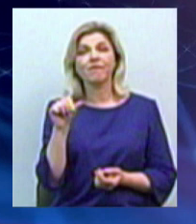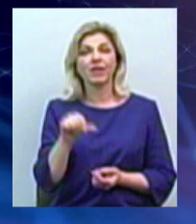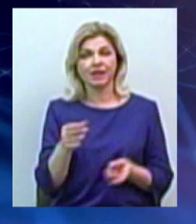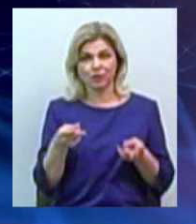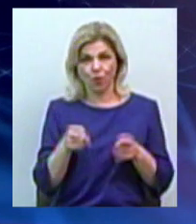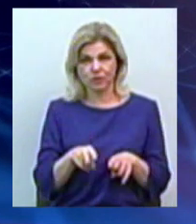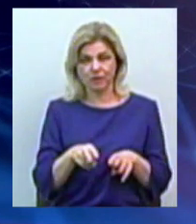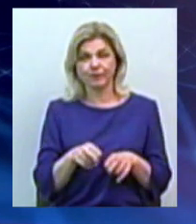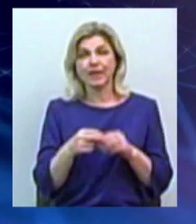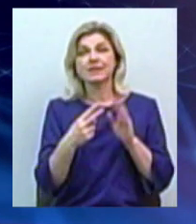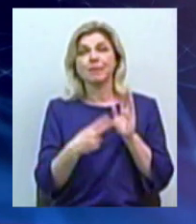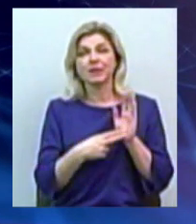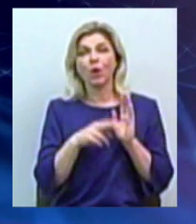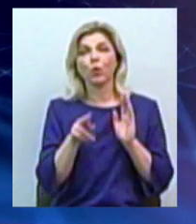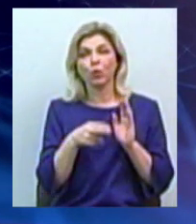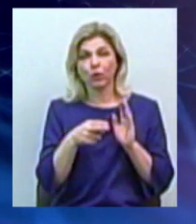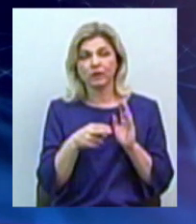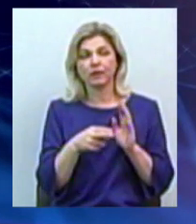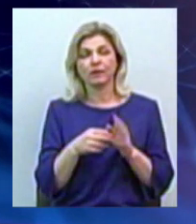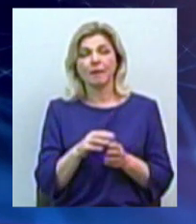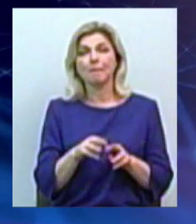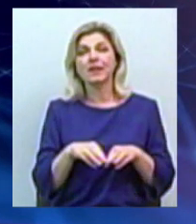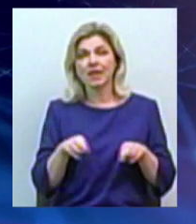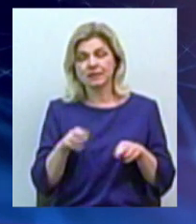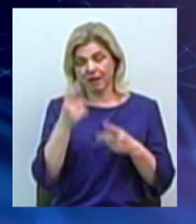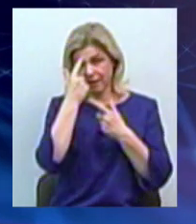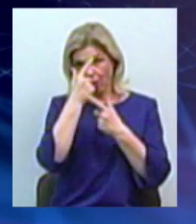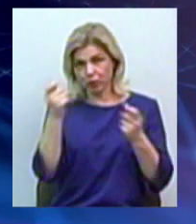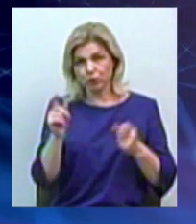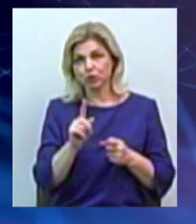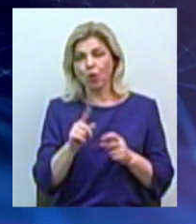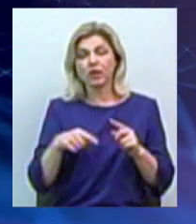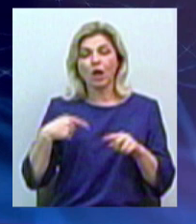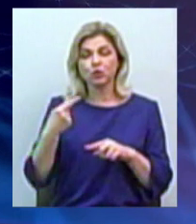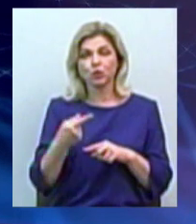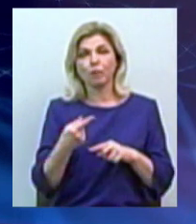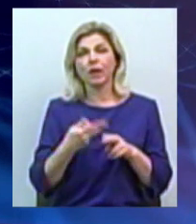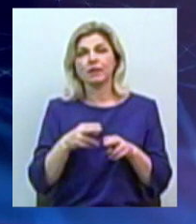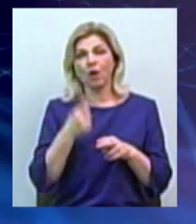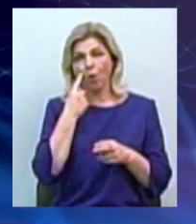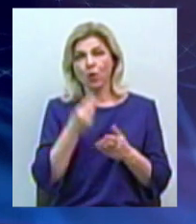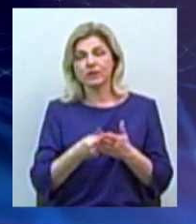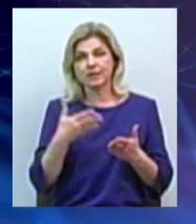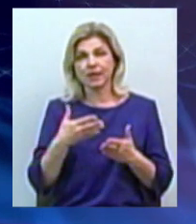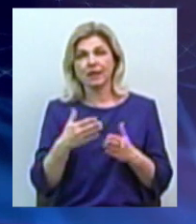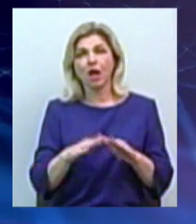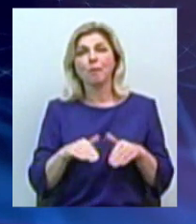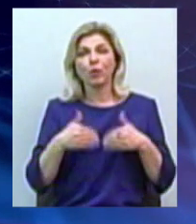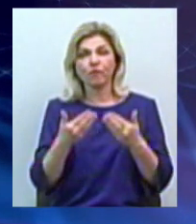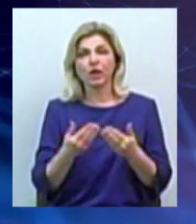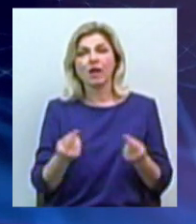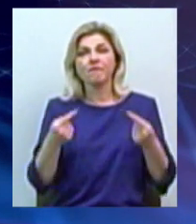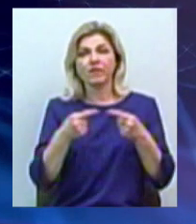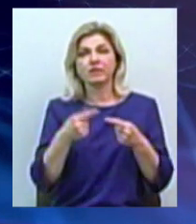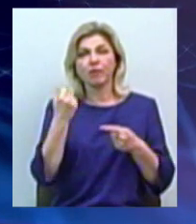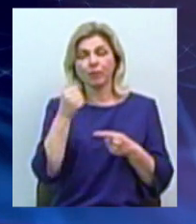таки, 17 грудня Владислав Криклій, міністр інфраструктури, наголосив, що наступний етап оцінка конкурсних пропозицій учасників та визначення переможців